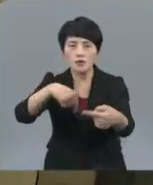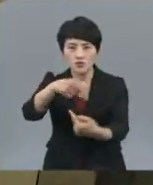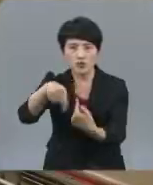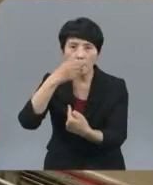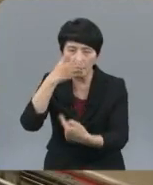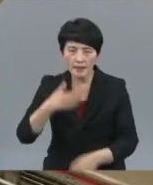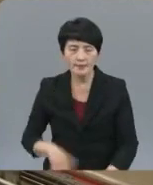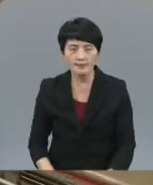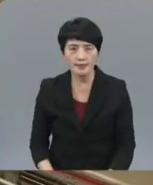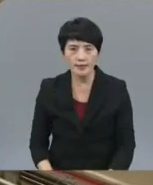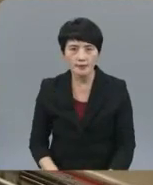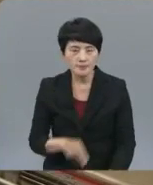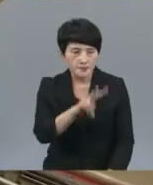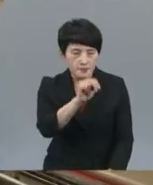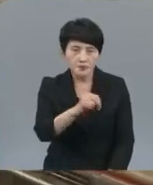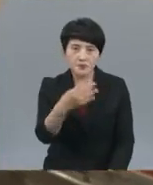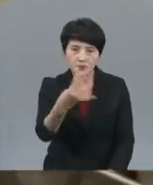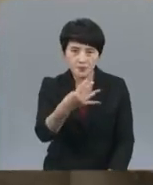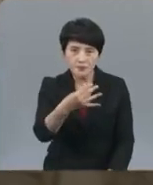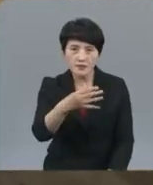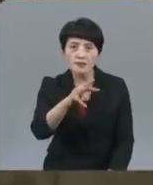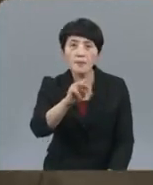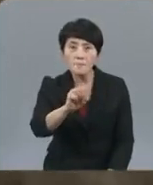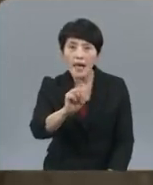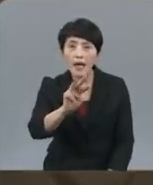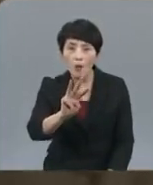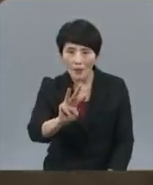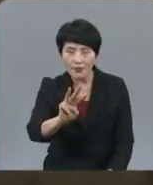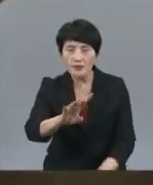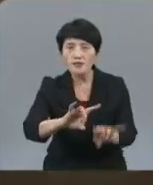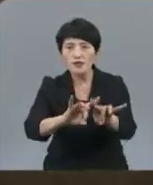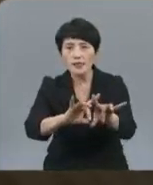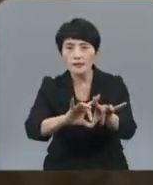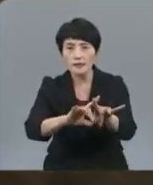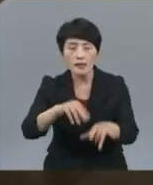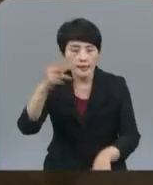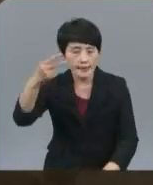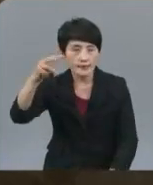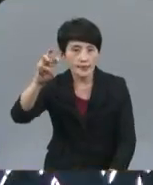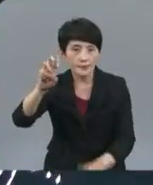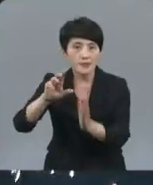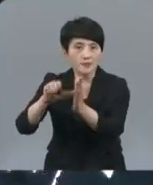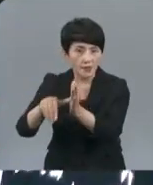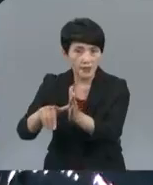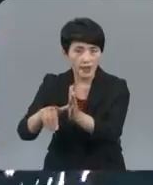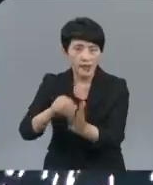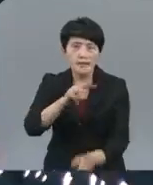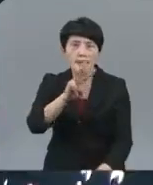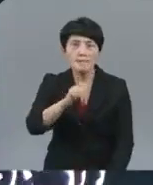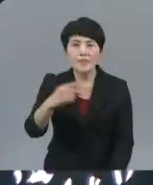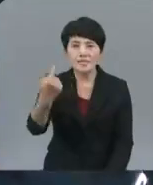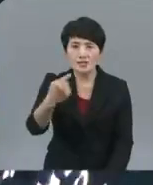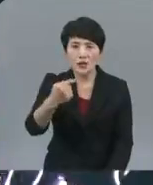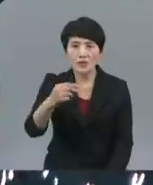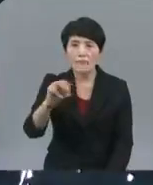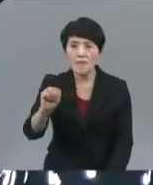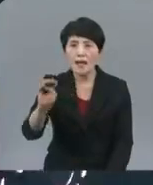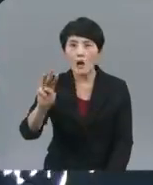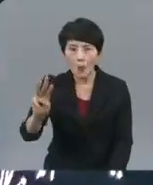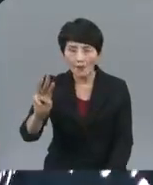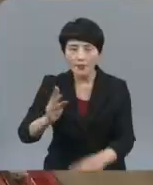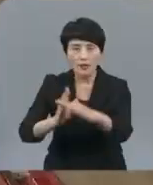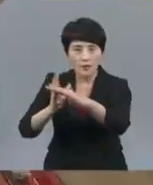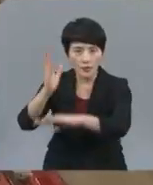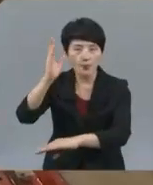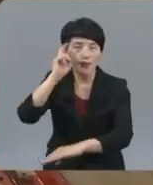thiết kế vào năm 2030 trong đó có nhà máy corri số 2 khi đó ngoài 25 nhà máy hiện đang hoạt động cộng thêm 3 nhà máy